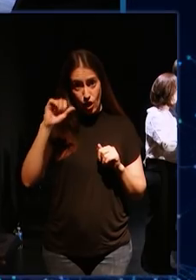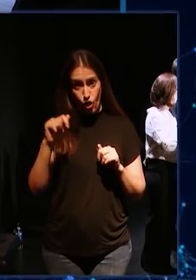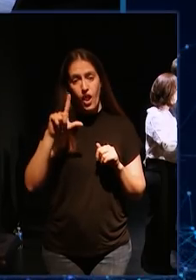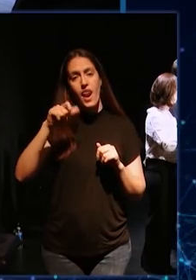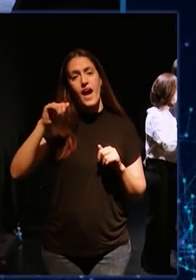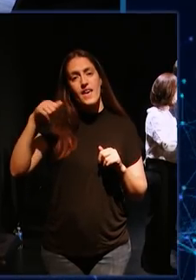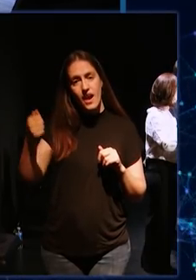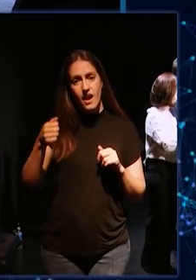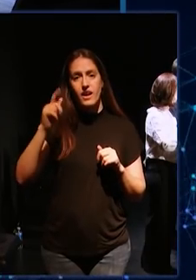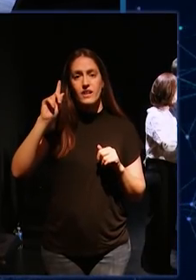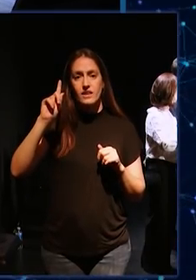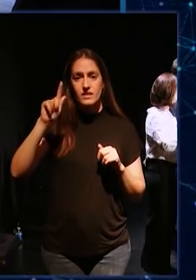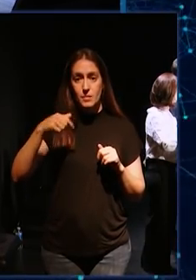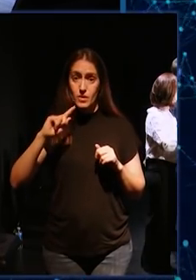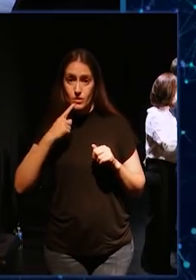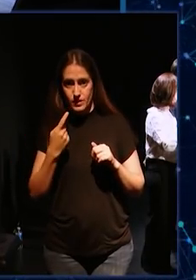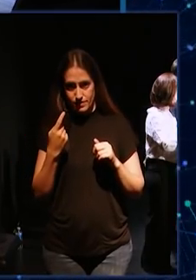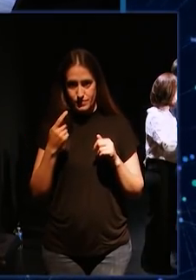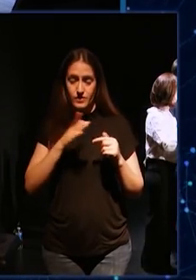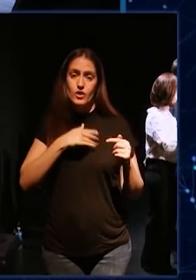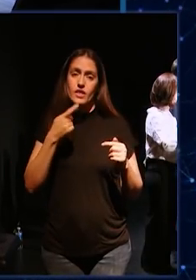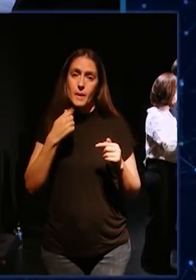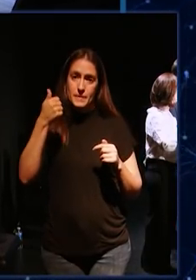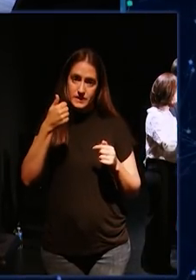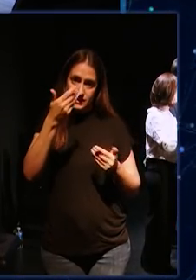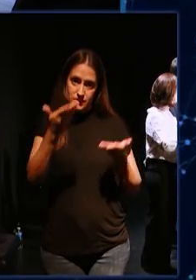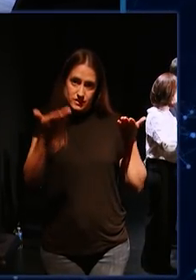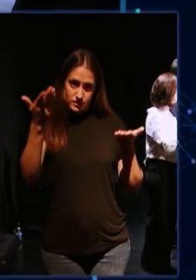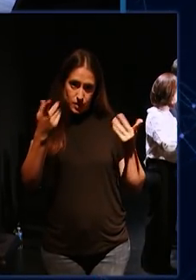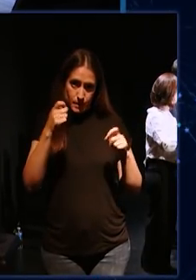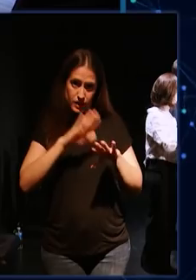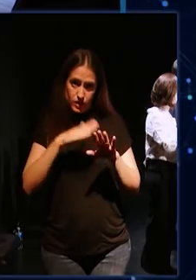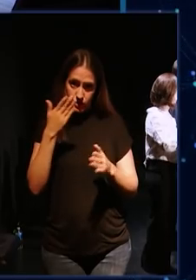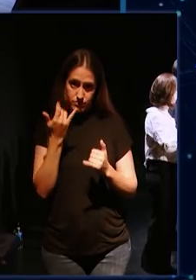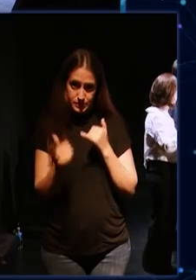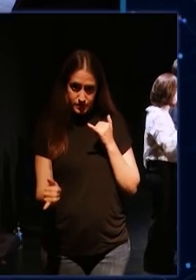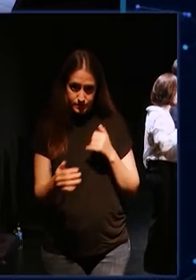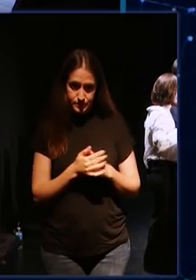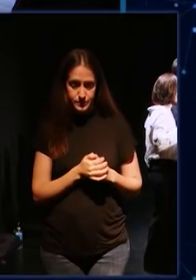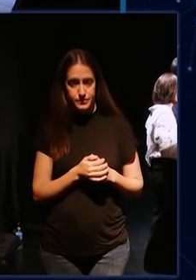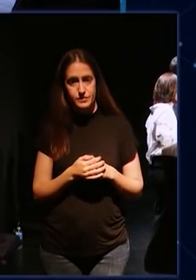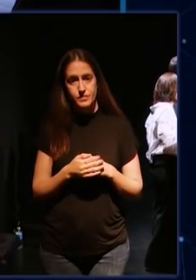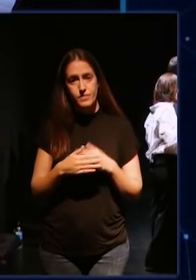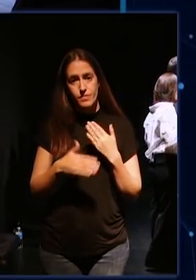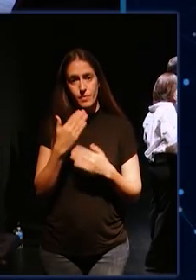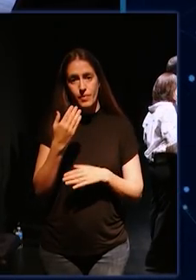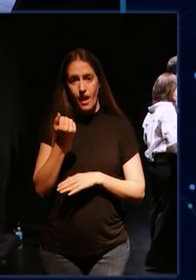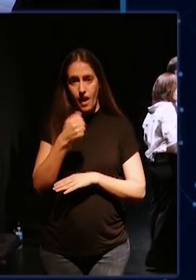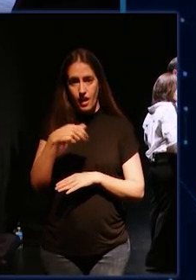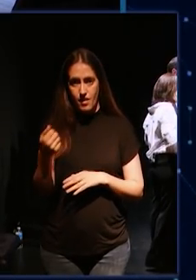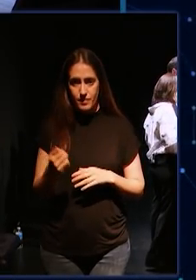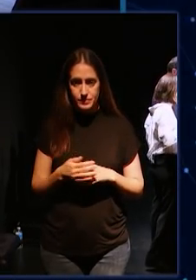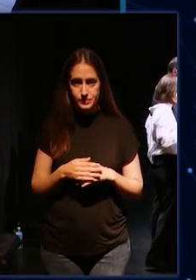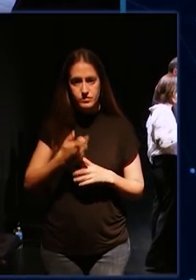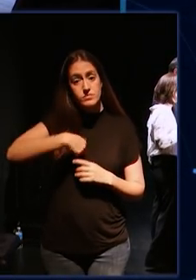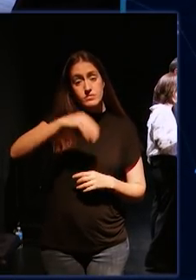doncs, prioritzarem els torns de paraula dels altres candidats per compensar una mica els temps. Comença l'Anna Costa, de Demòcrates. Nosaltres pensem que hem